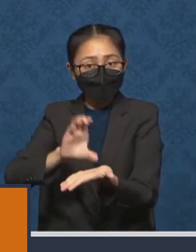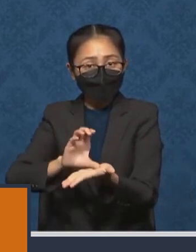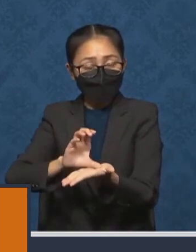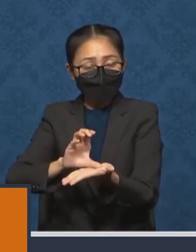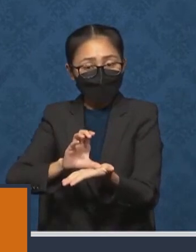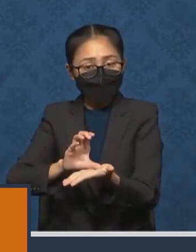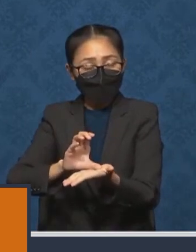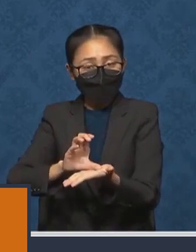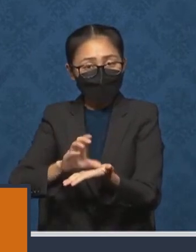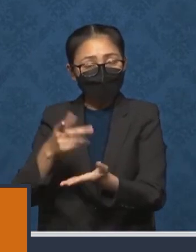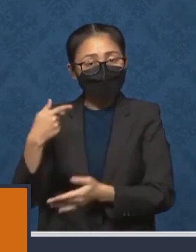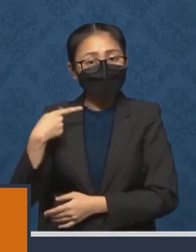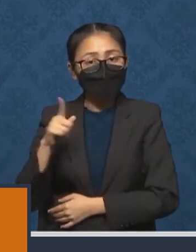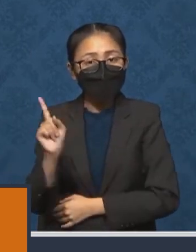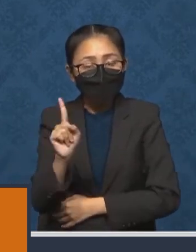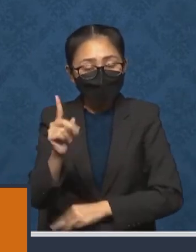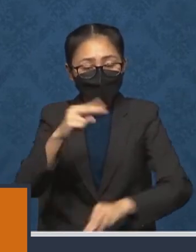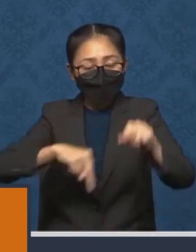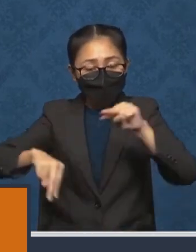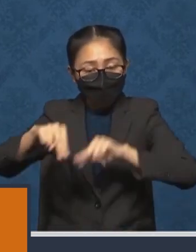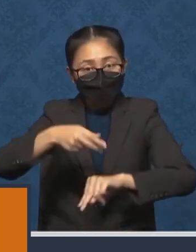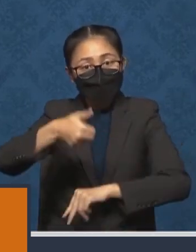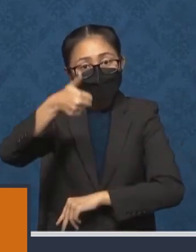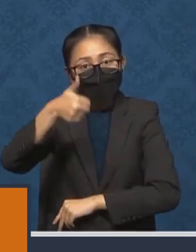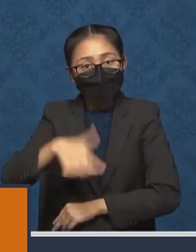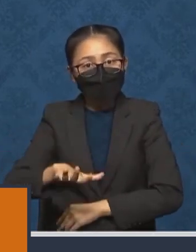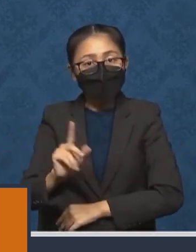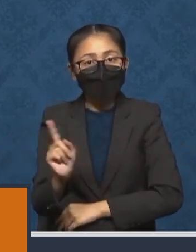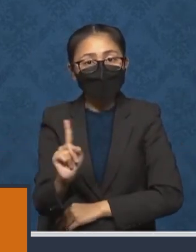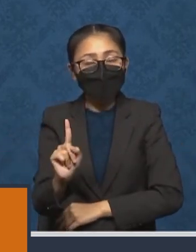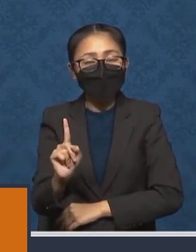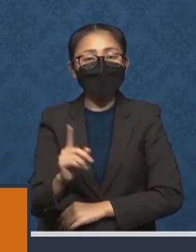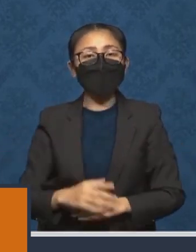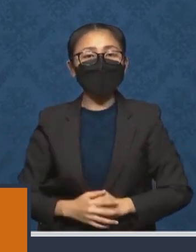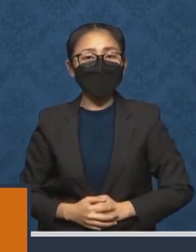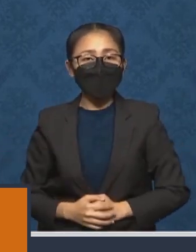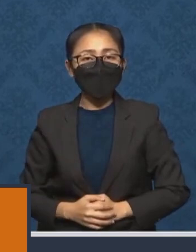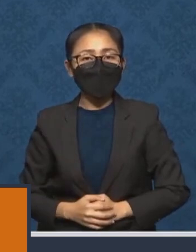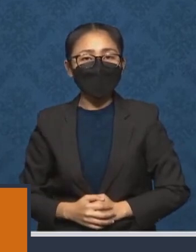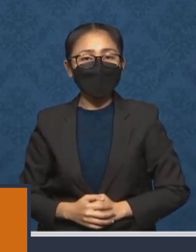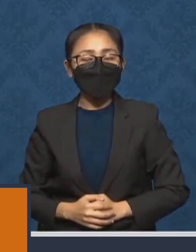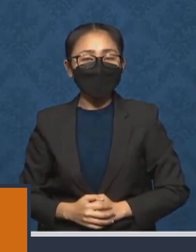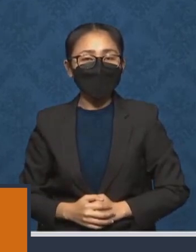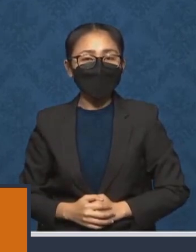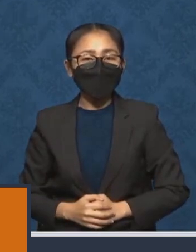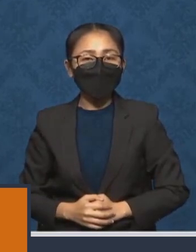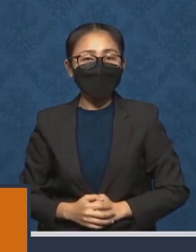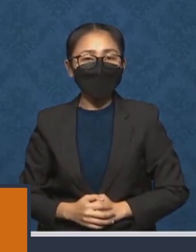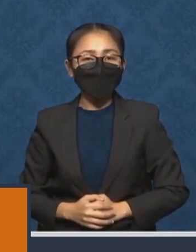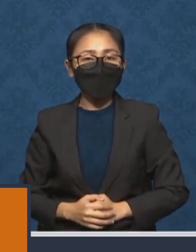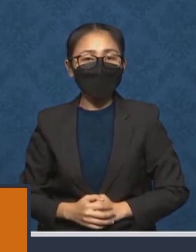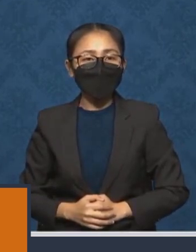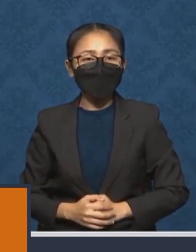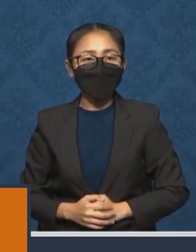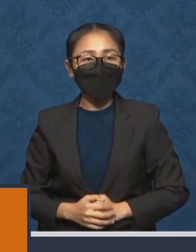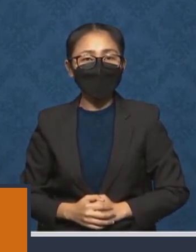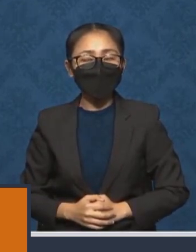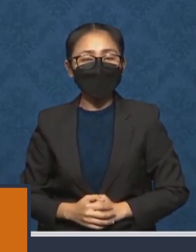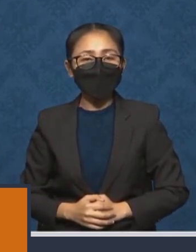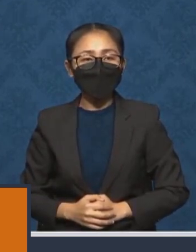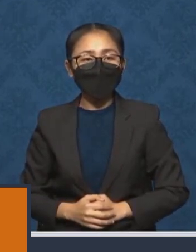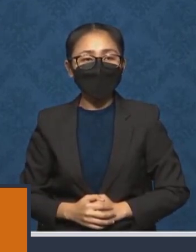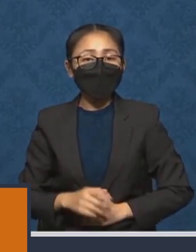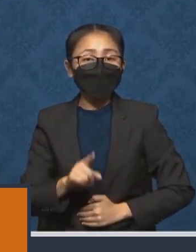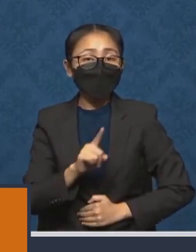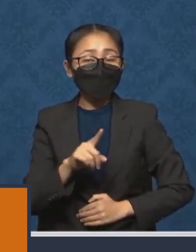แค่ไหนและตรวจสอบได้หรือไม่หน้าที่สำคั